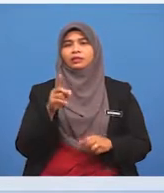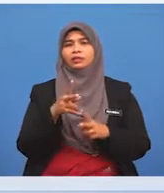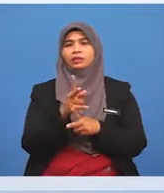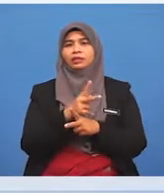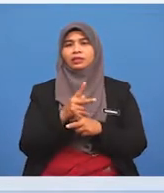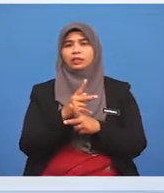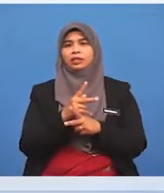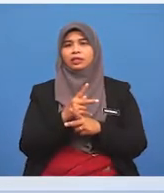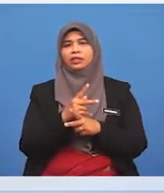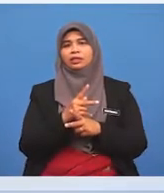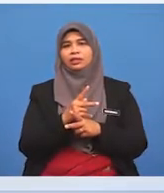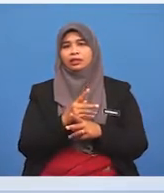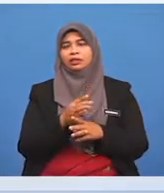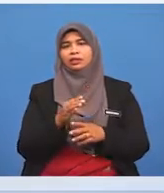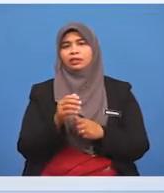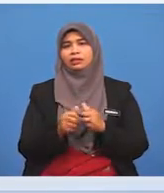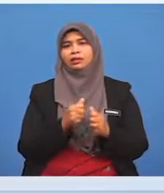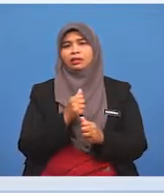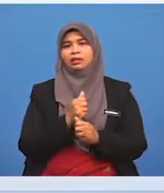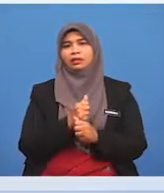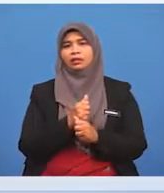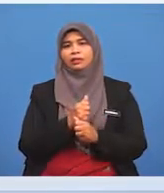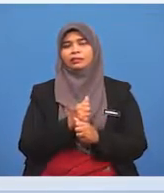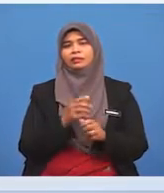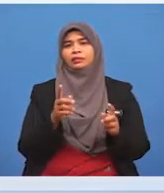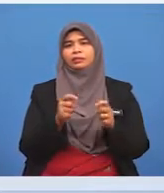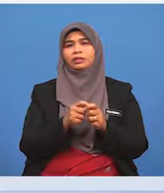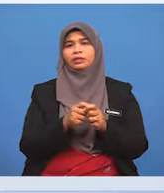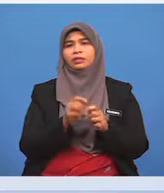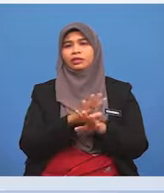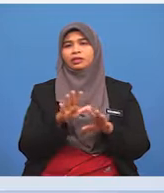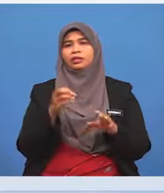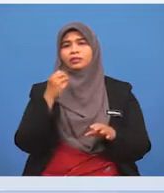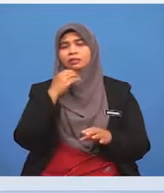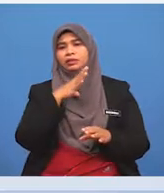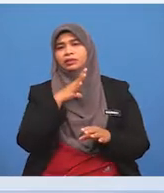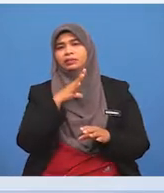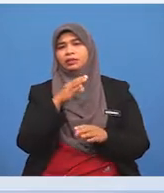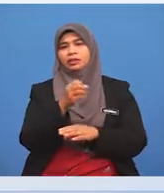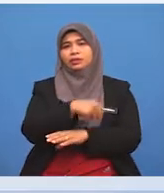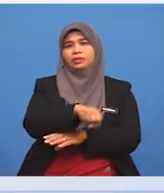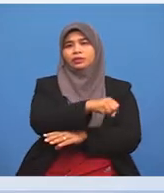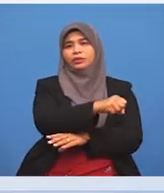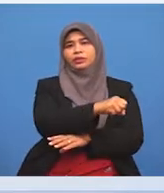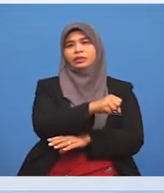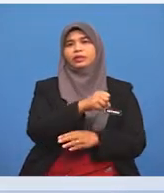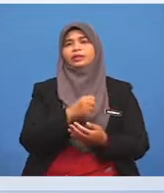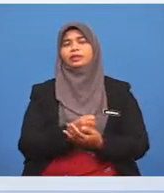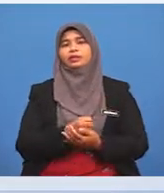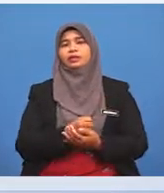alam dengan tidak mencemarkan sumber air seperti sungai dengan membuang sampah ke dalam